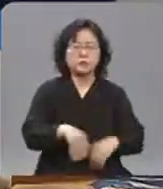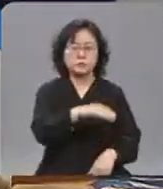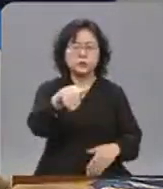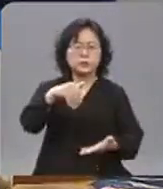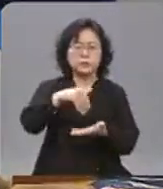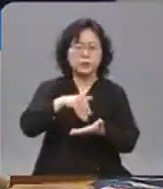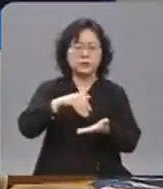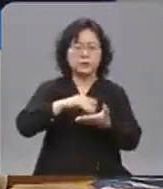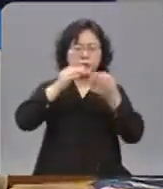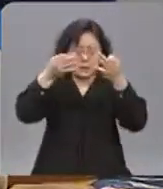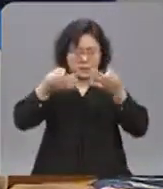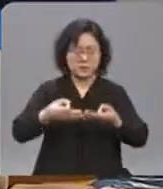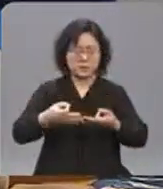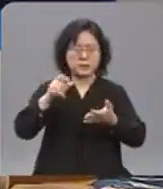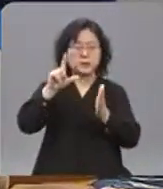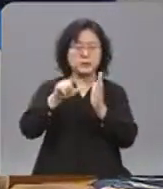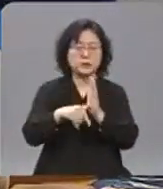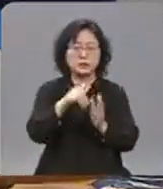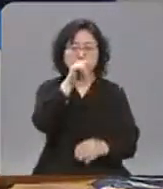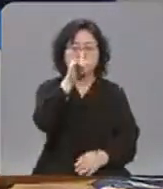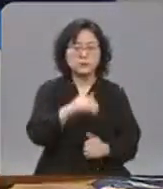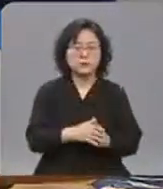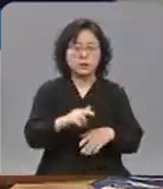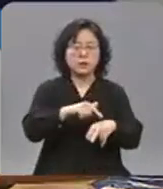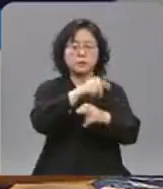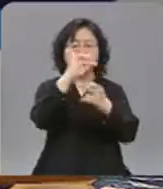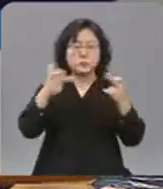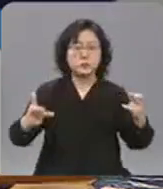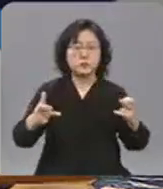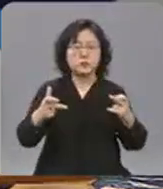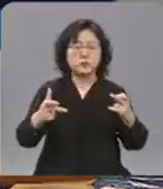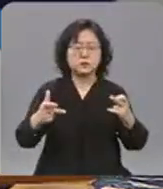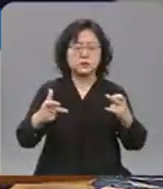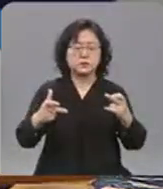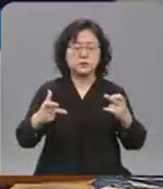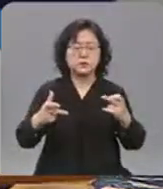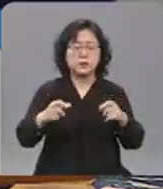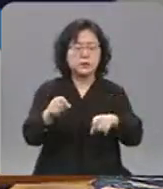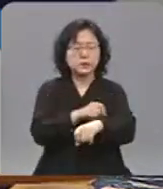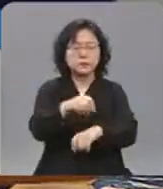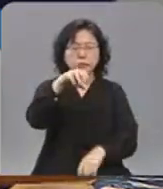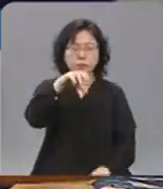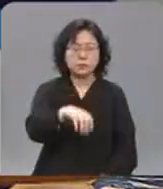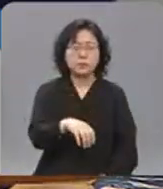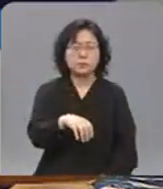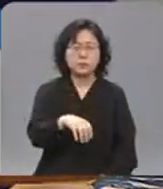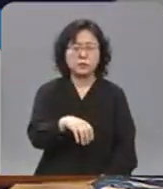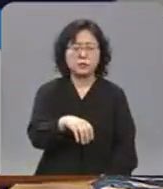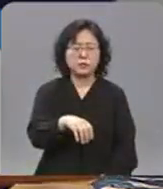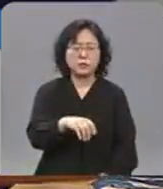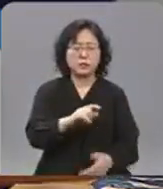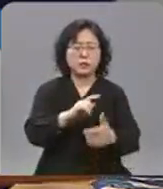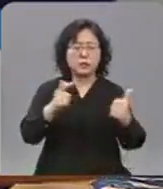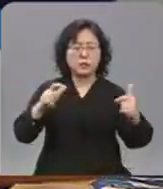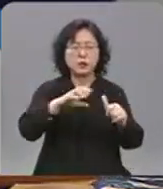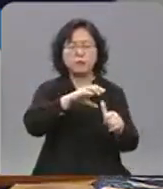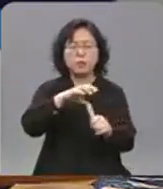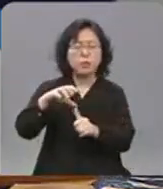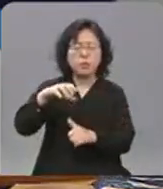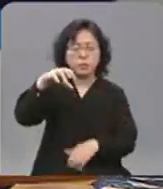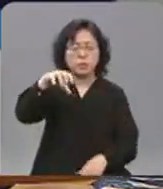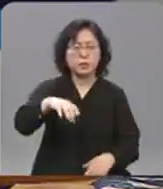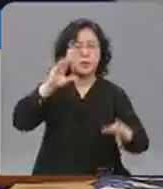반성과 성찰의 시간들을 가졌습니다. 무등산이라고 하는 그 우리 특별한 공간, 그리고 사실 다양하게 보존의